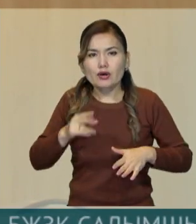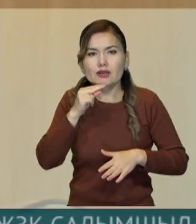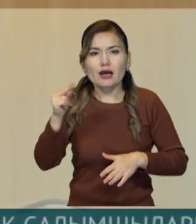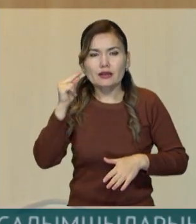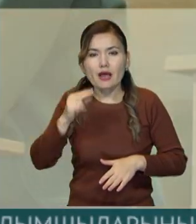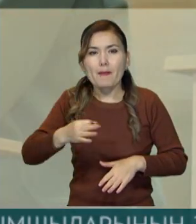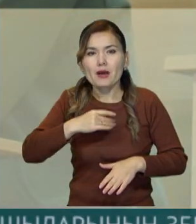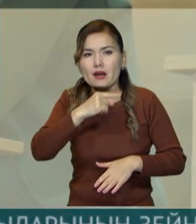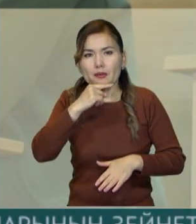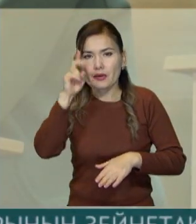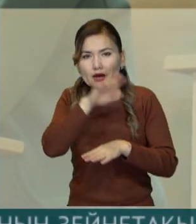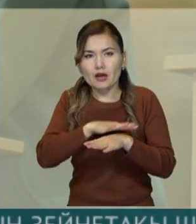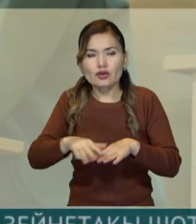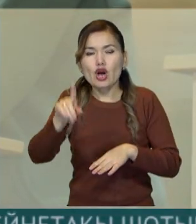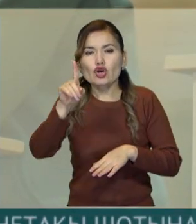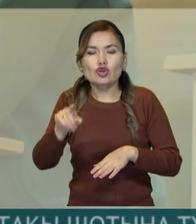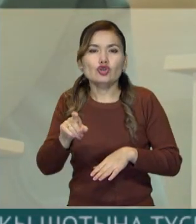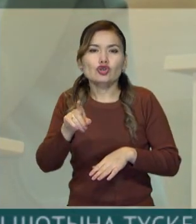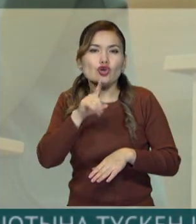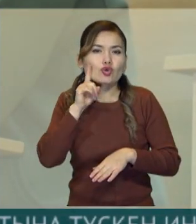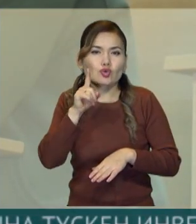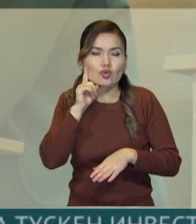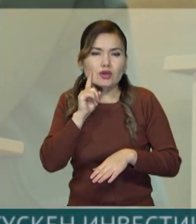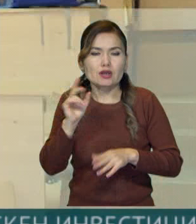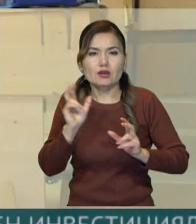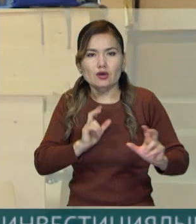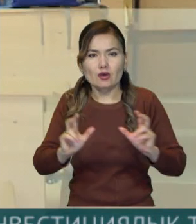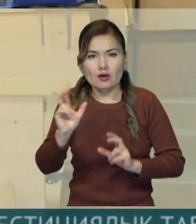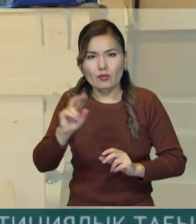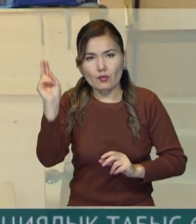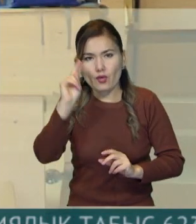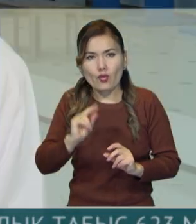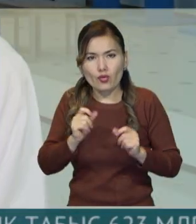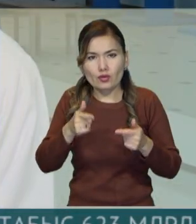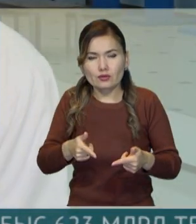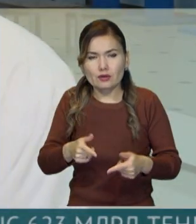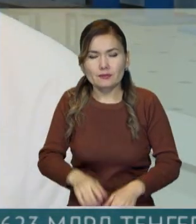Қытай және Беларусь елдерінен 100-ге жуық студент оқып жатыр.